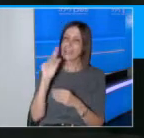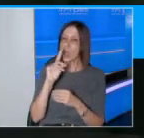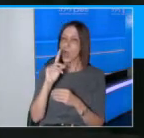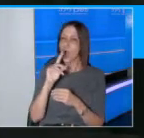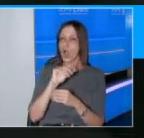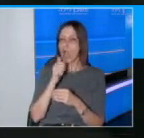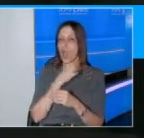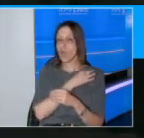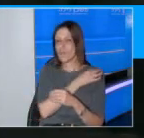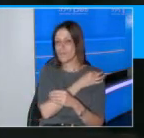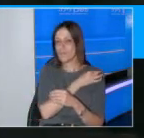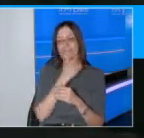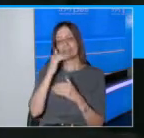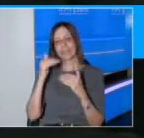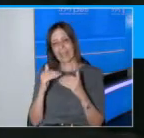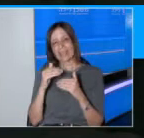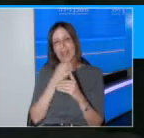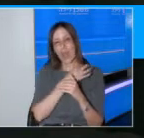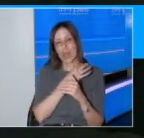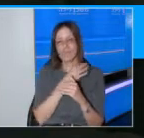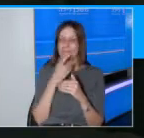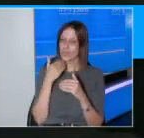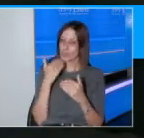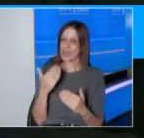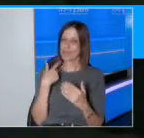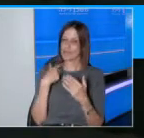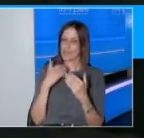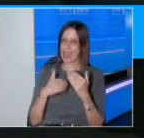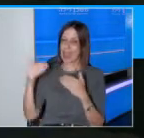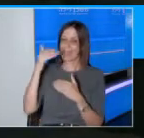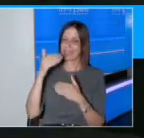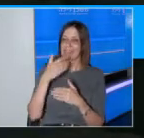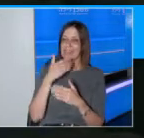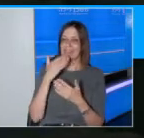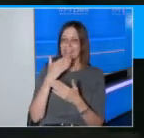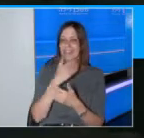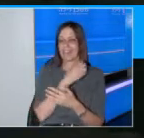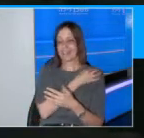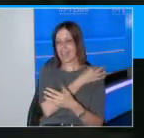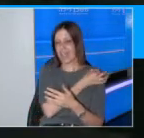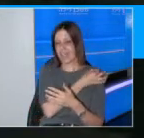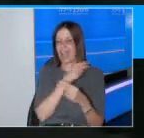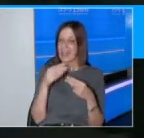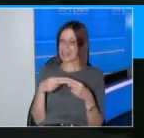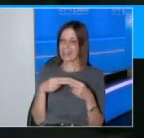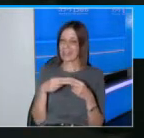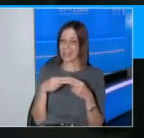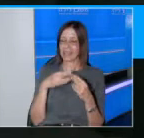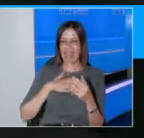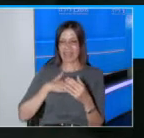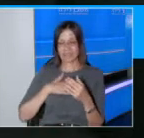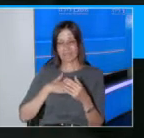אלוף, ותודה על ההעלאה בדרגה לקראת יום כיפור. הנה, אז עשינו את זה לקראת החגים. עד כמה הדיווח הזה אמין, אדוני?